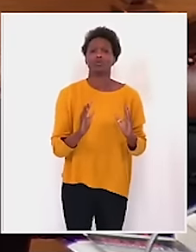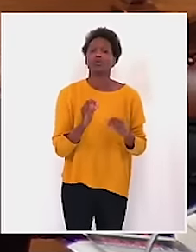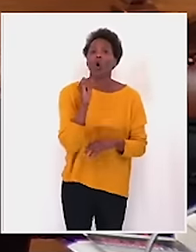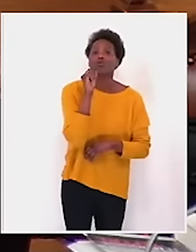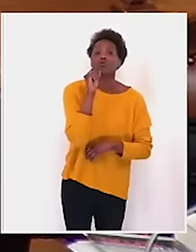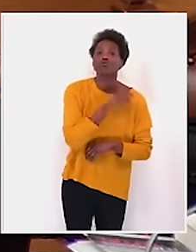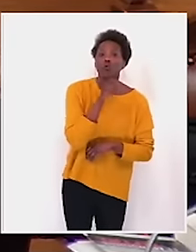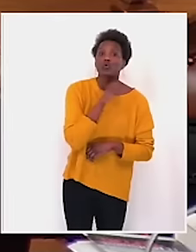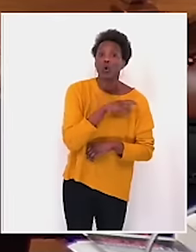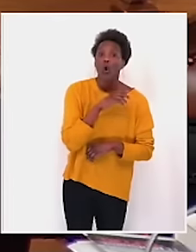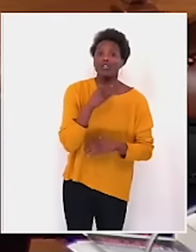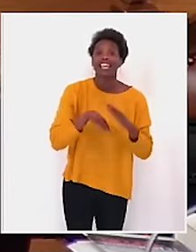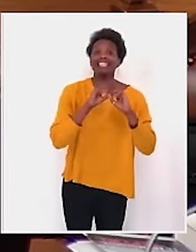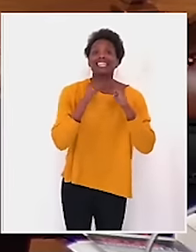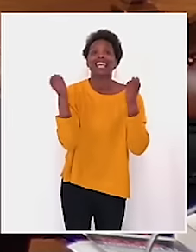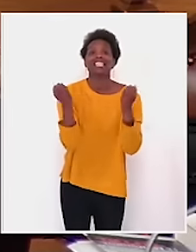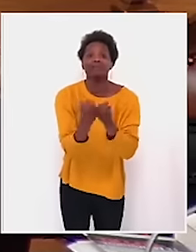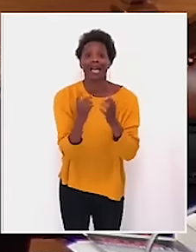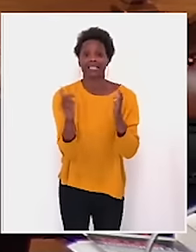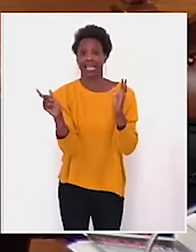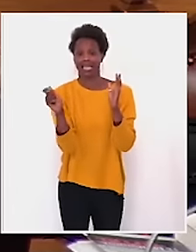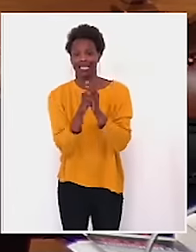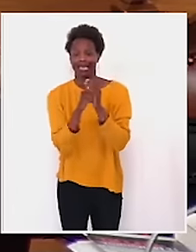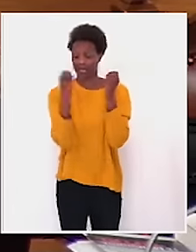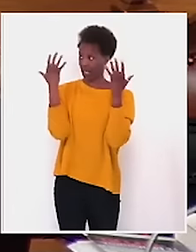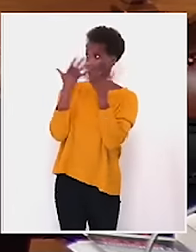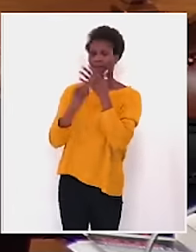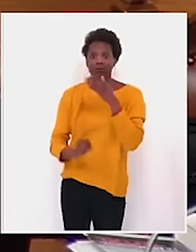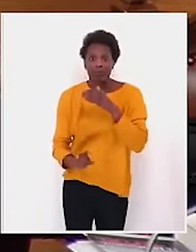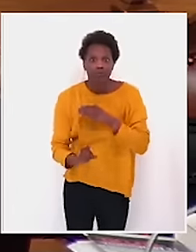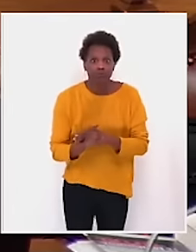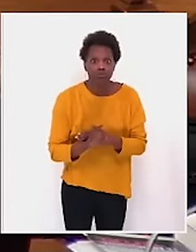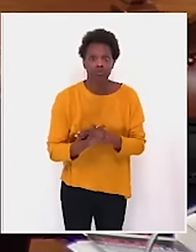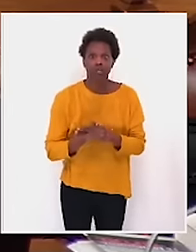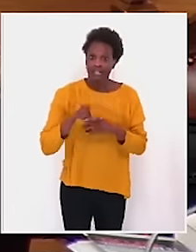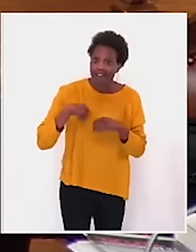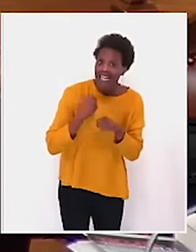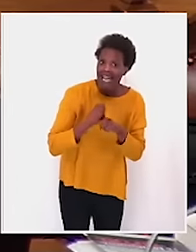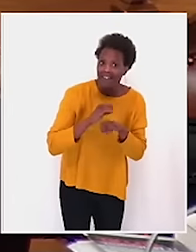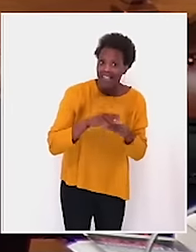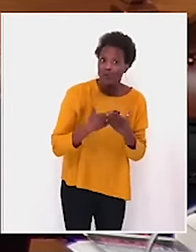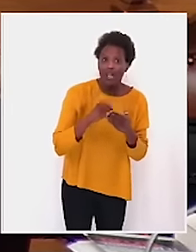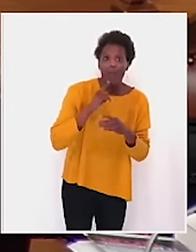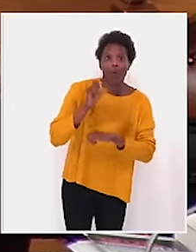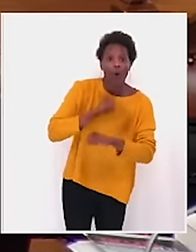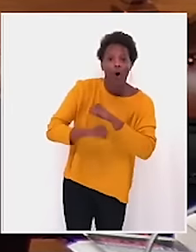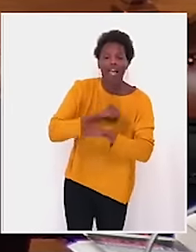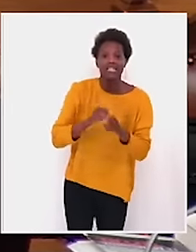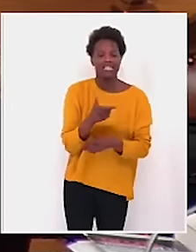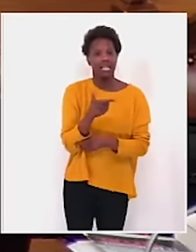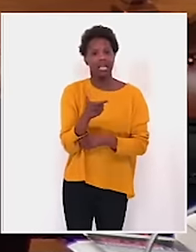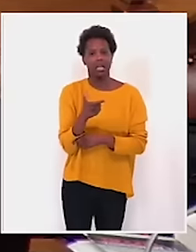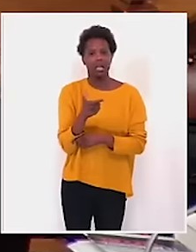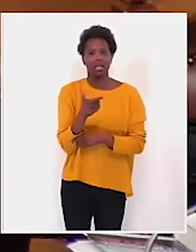d'urgence à mettre dans les gymnases quand il y a des événements très particuliers, de travailler là-dessus et de mettre en place très facilement des sortes